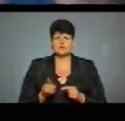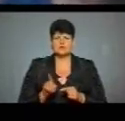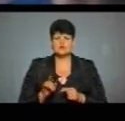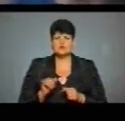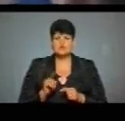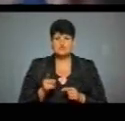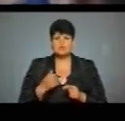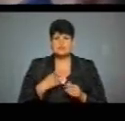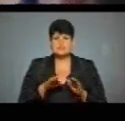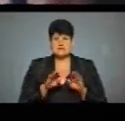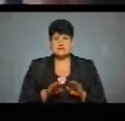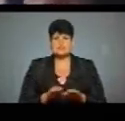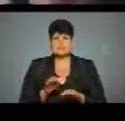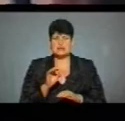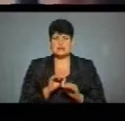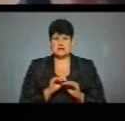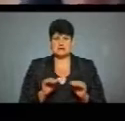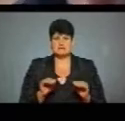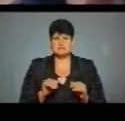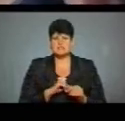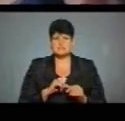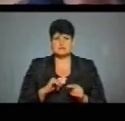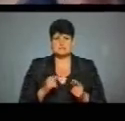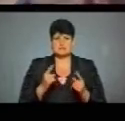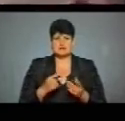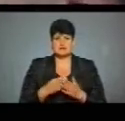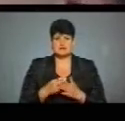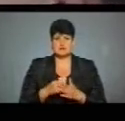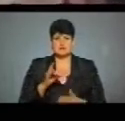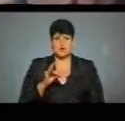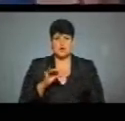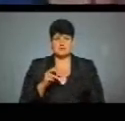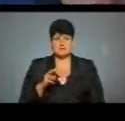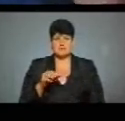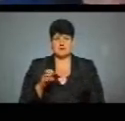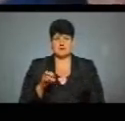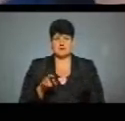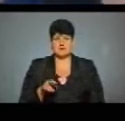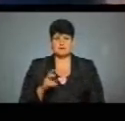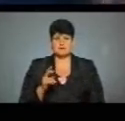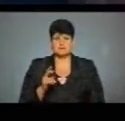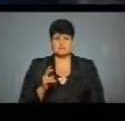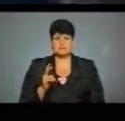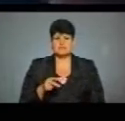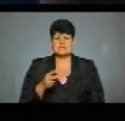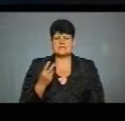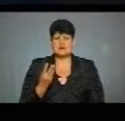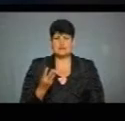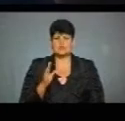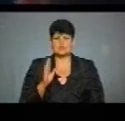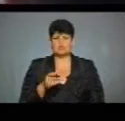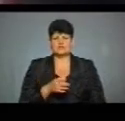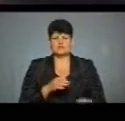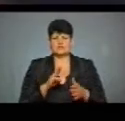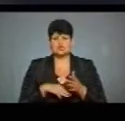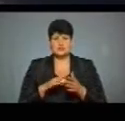низький рівень доходу і сама велика розмитнення вартість? Будь ласка, приділіть нашому питанню. У 23-му будуть штрафи, ми не вивеземо. Не забувайте про це, будь